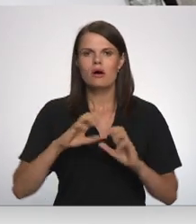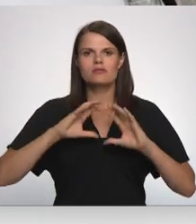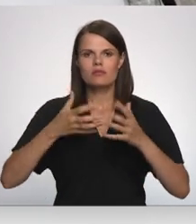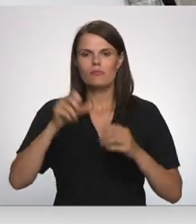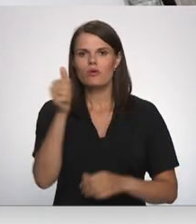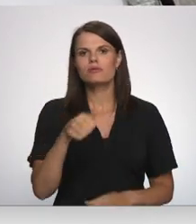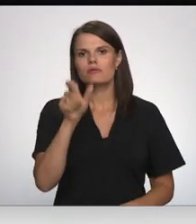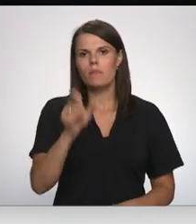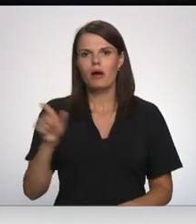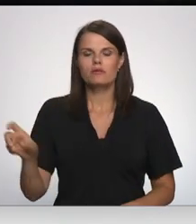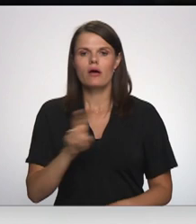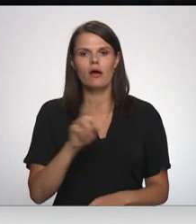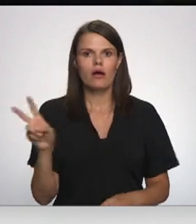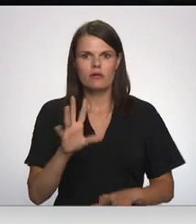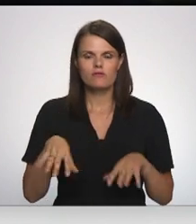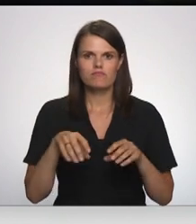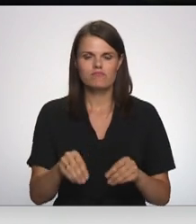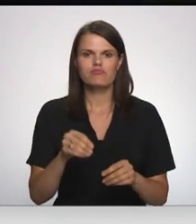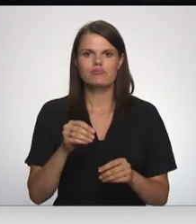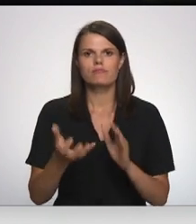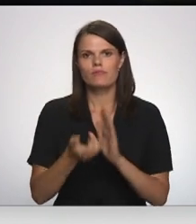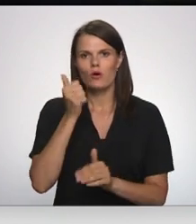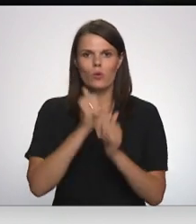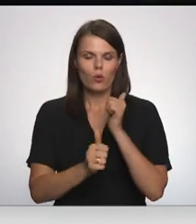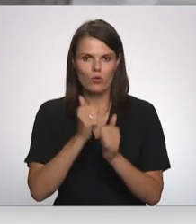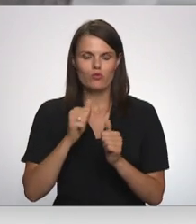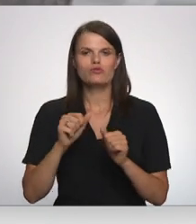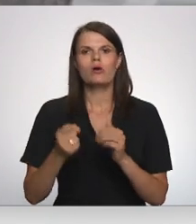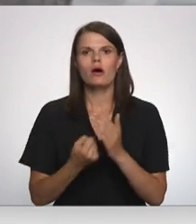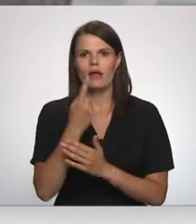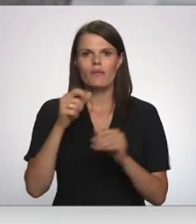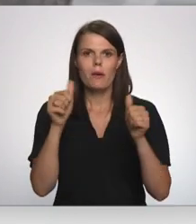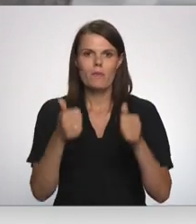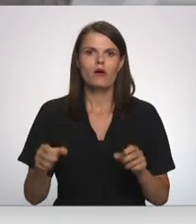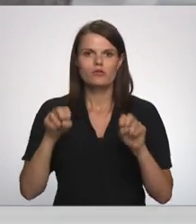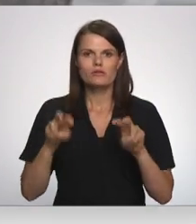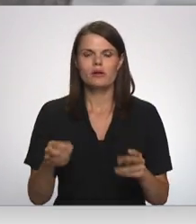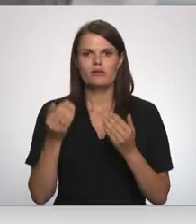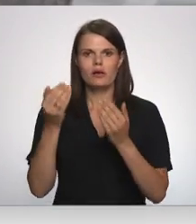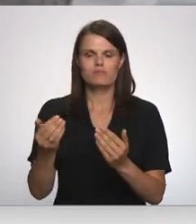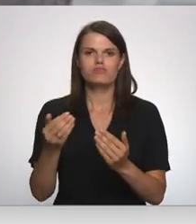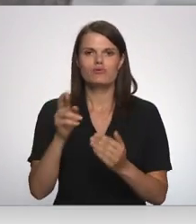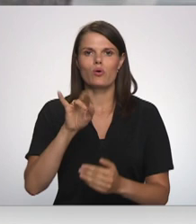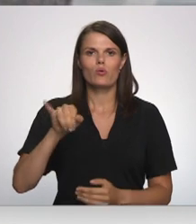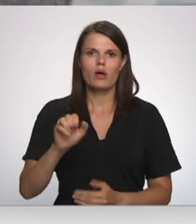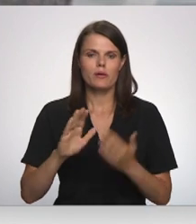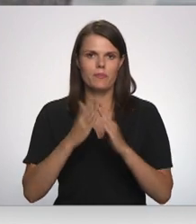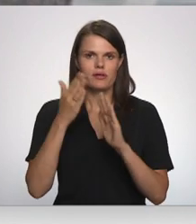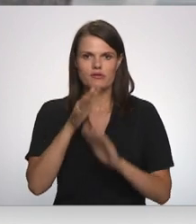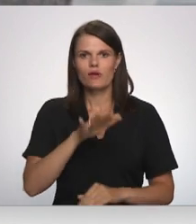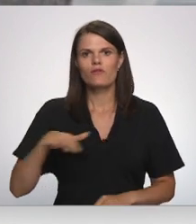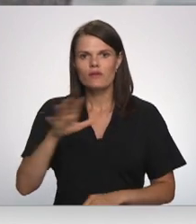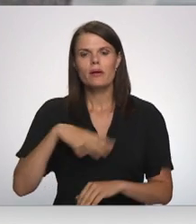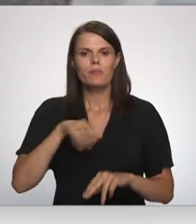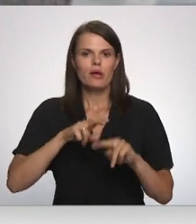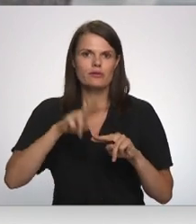izturējuši konkursu, šeit rada mākslu speciāli rojas pilsētvidē. Mēs ļaujam māksliniekiem eksperimentēt,